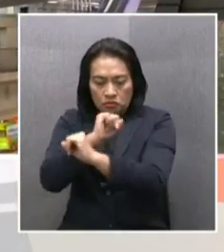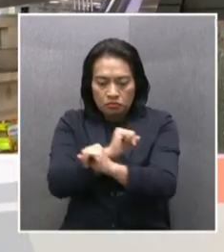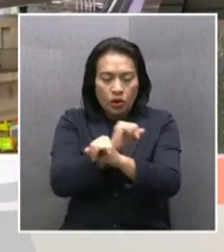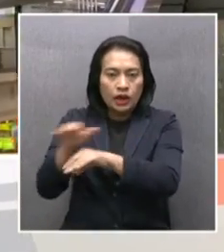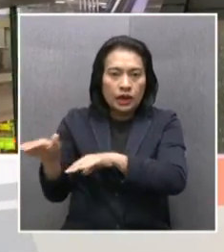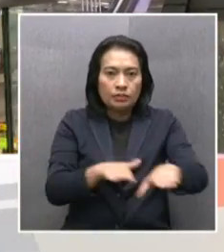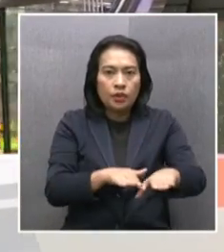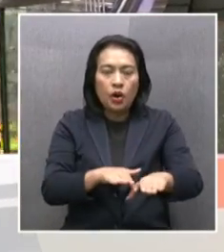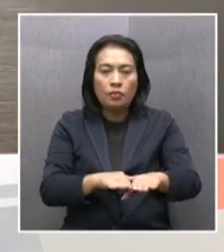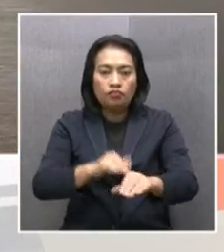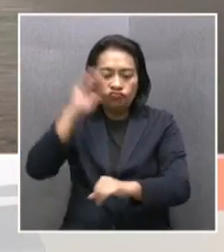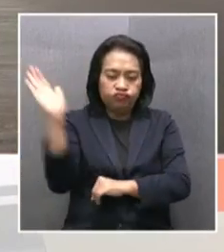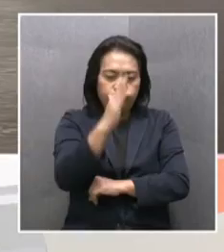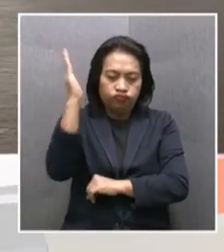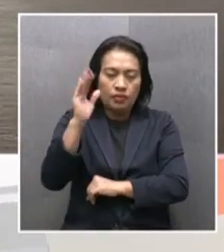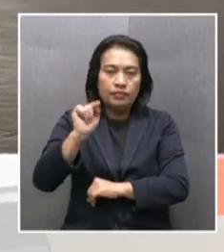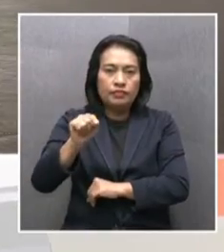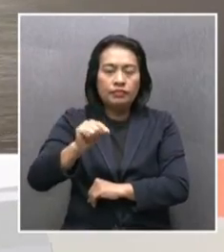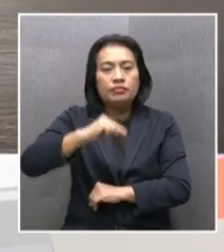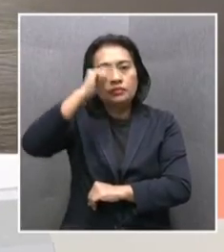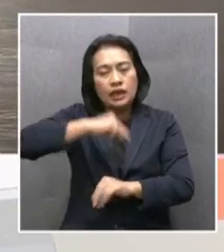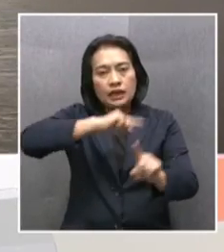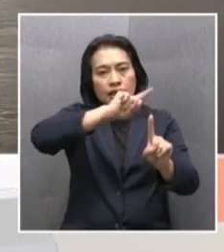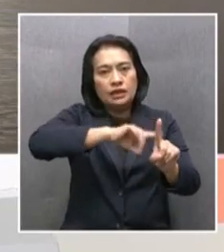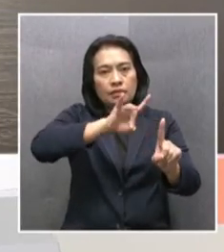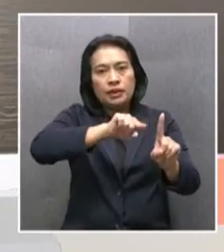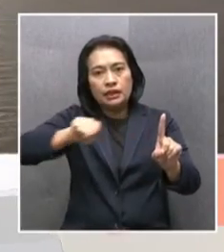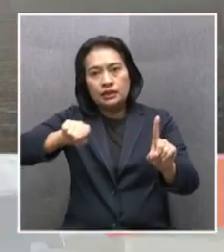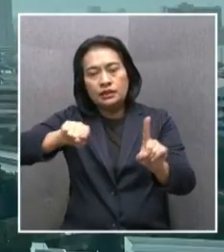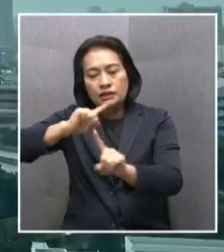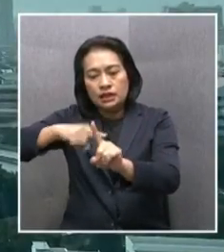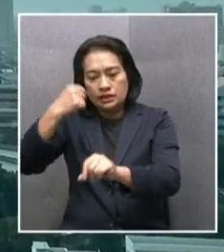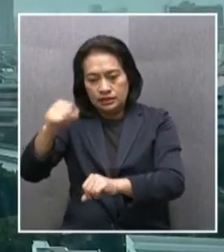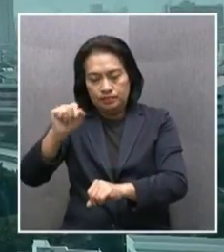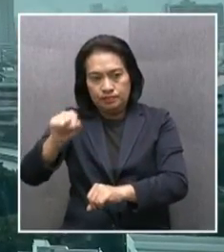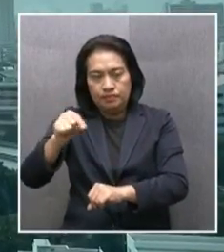เข้าไทยตั้งแต่ช่วงเดือนสิงหาคมถึงตุลาคมค่ะ